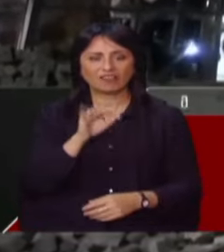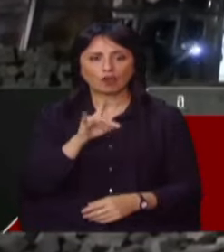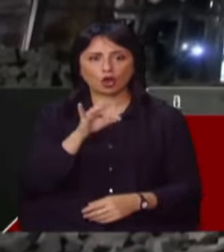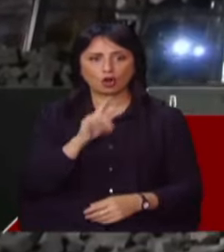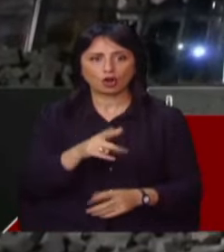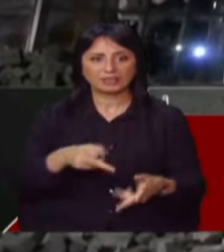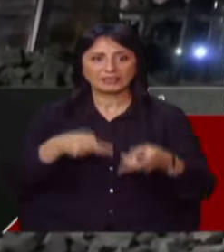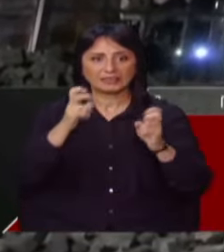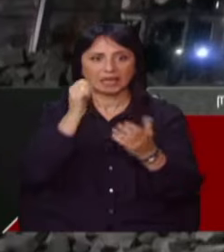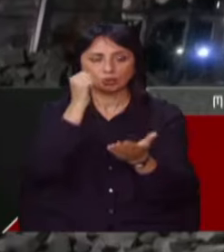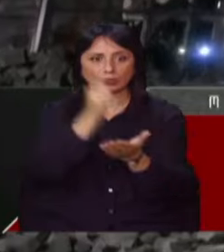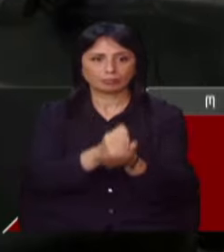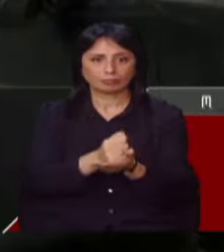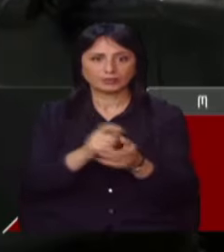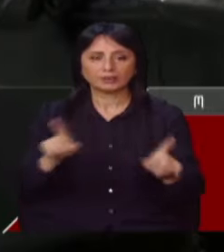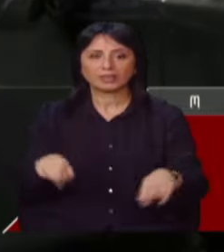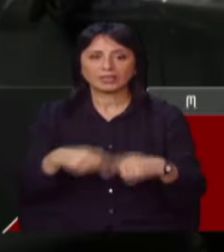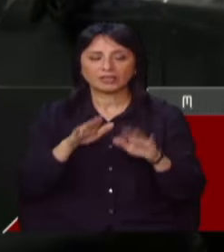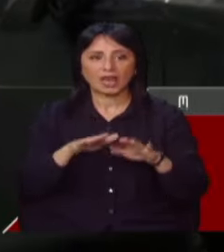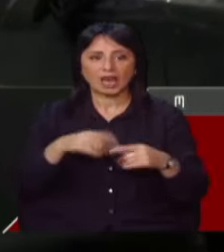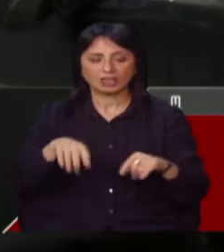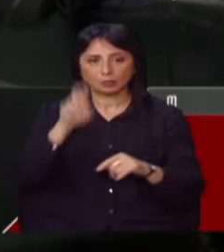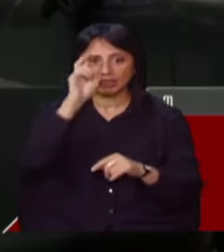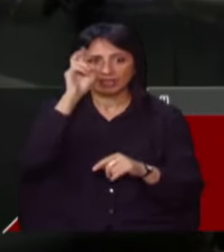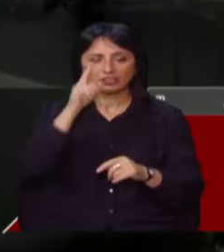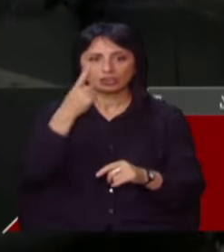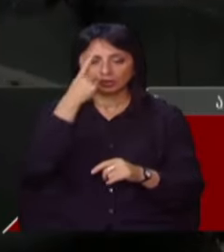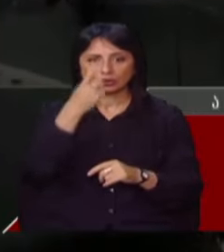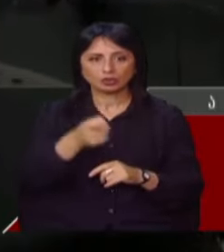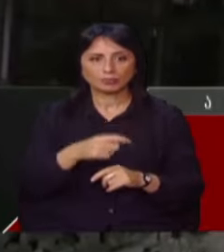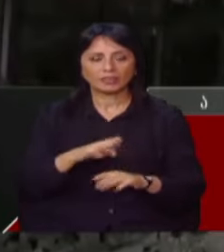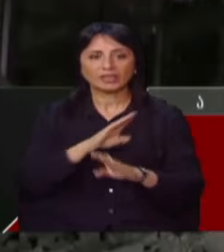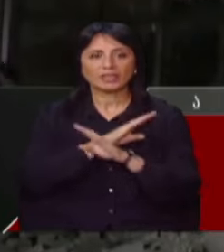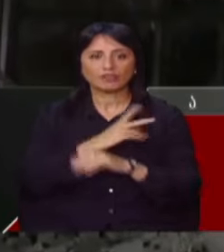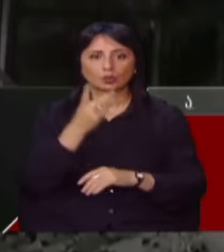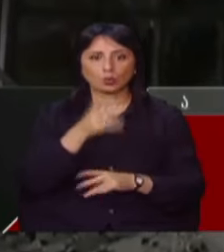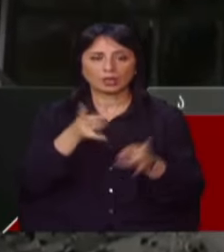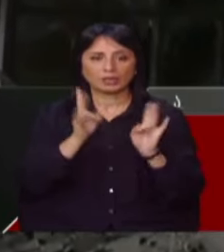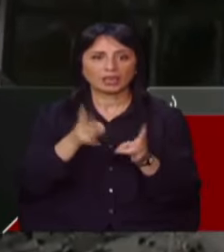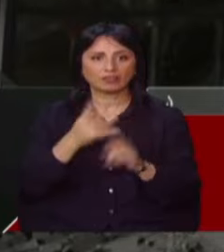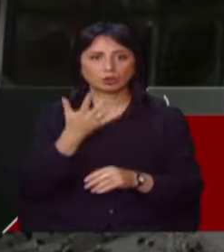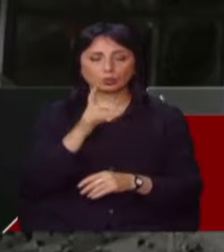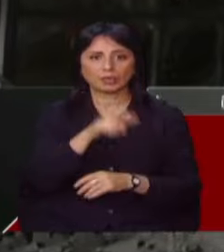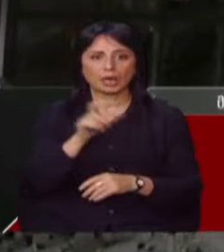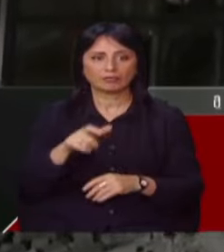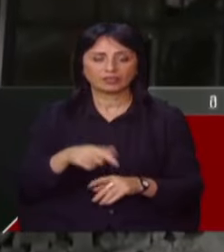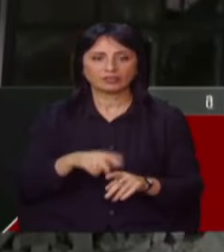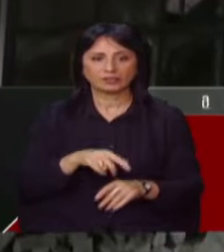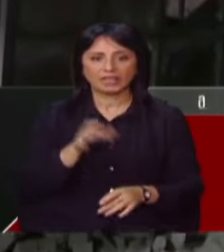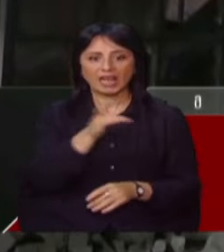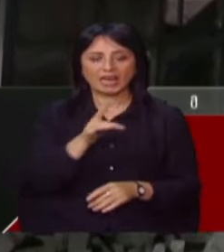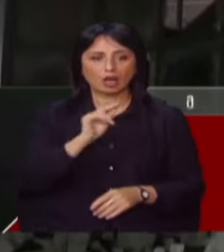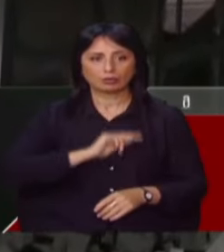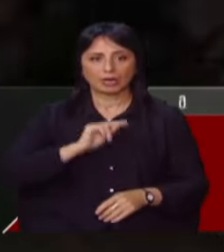ერთ-ერთ სასტუმროზე განახორციელეს ადგილობრივი ხელისუფლების ცნობით. დაღუპულია ორი და დაშავებულია ხუთი ადამიანი